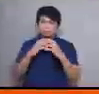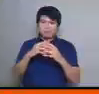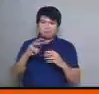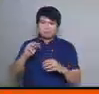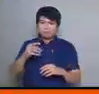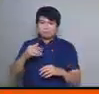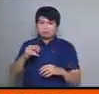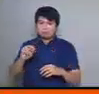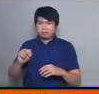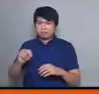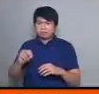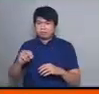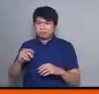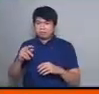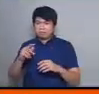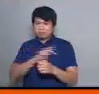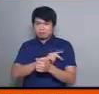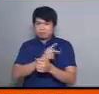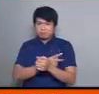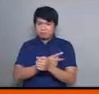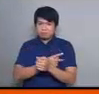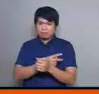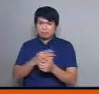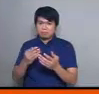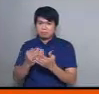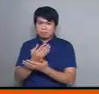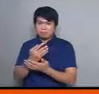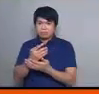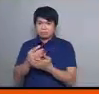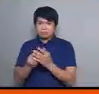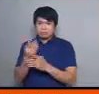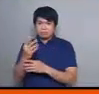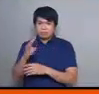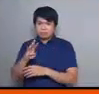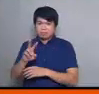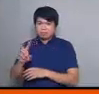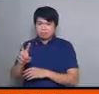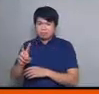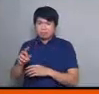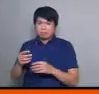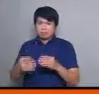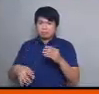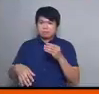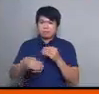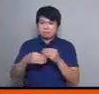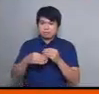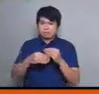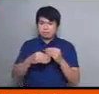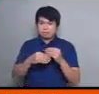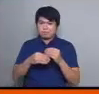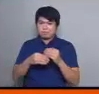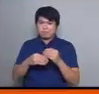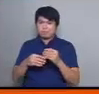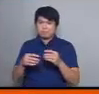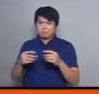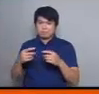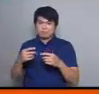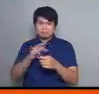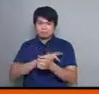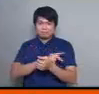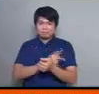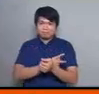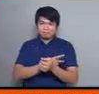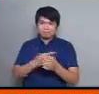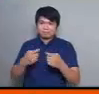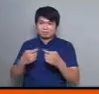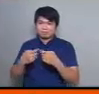at Thai-owned power firm na New Growth BV, inaasahang madaragdagan ang power supply ng Luzon grid.